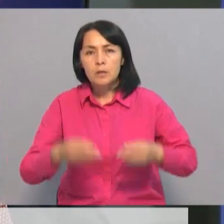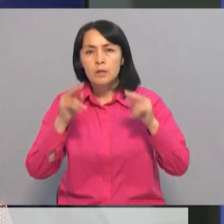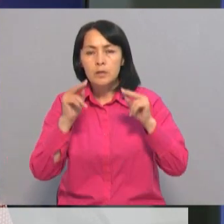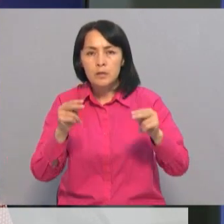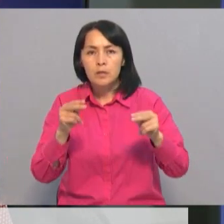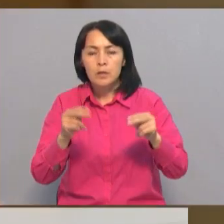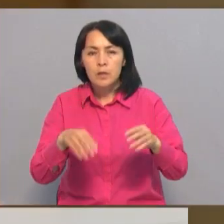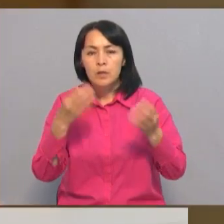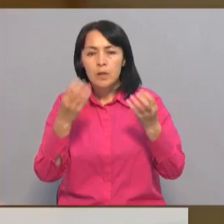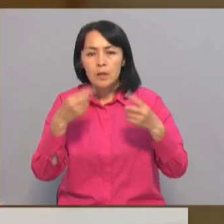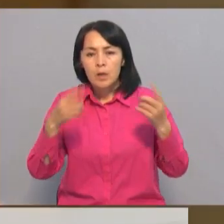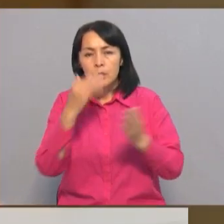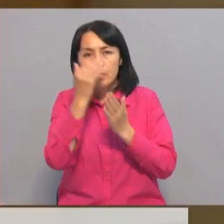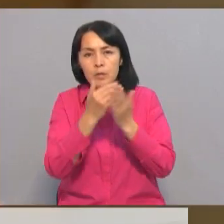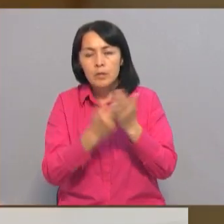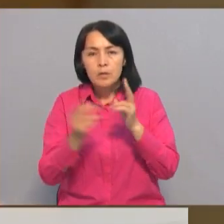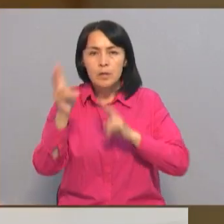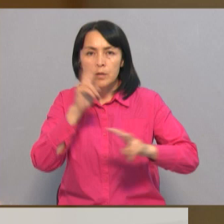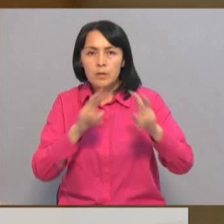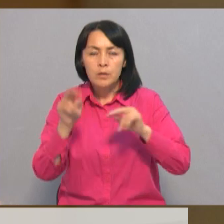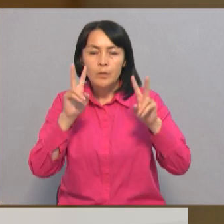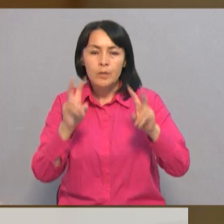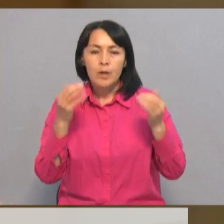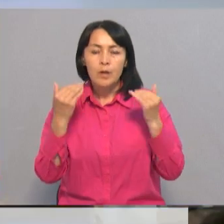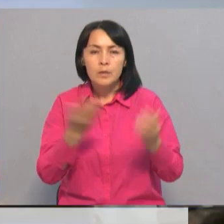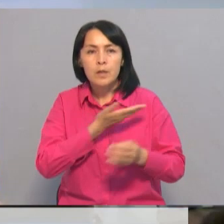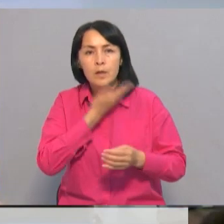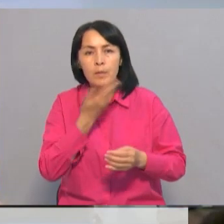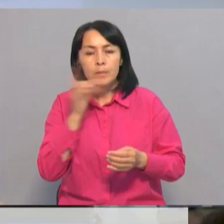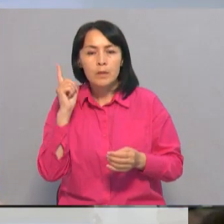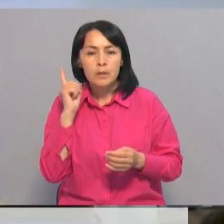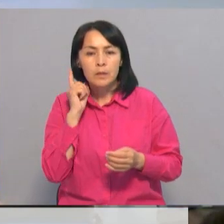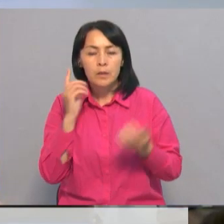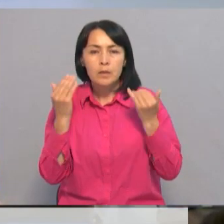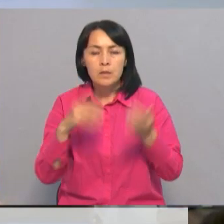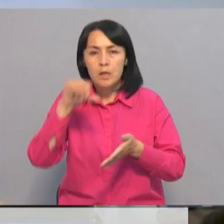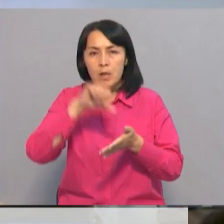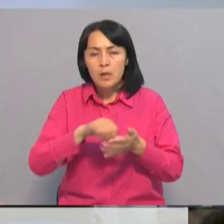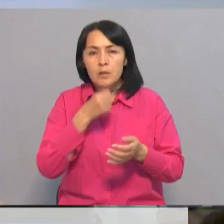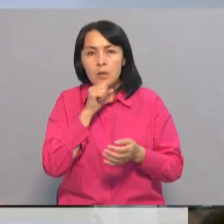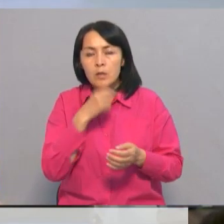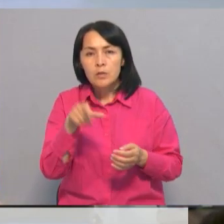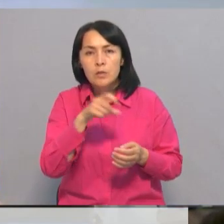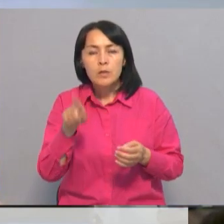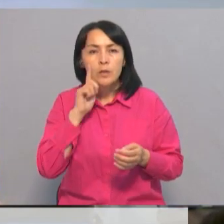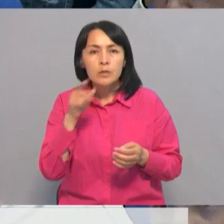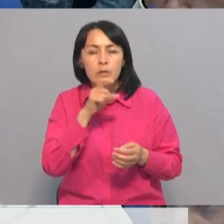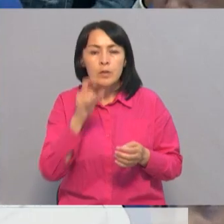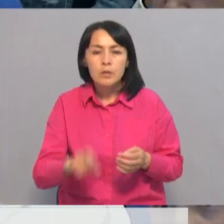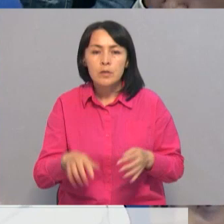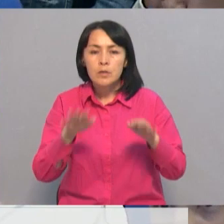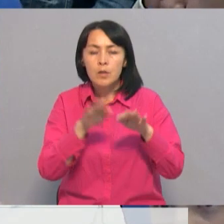шындығы, түп нұсқалар, деректер, зерттеулер тақырыптарында баяндамалар тыңдалды. Қатысушы ардагерлер мен жастар арасында